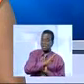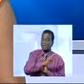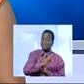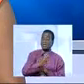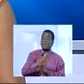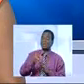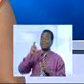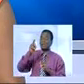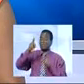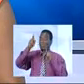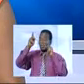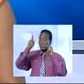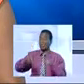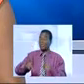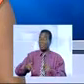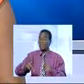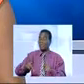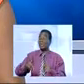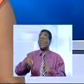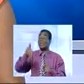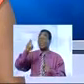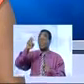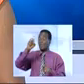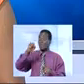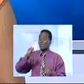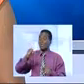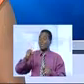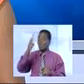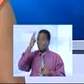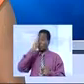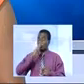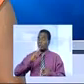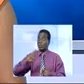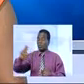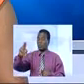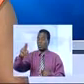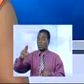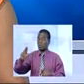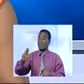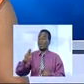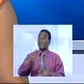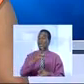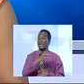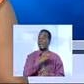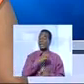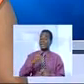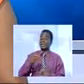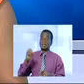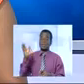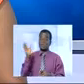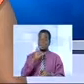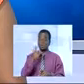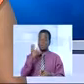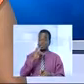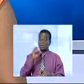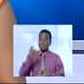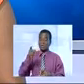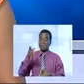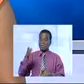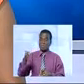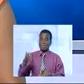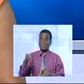Cet ancien chef d'état-major, qui était sous protection de l'État sud-africain, en réaction, le